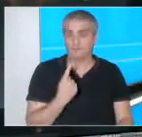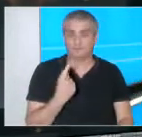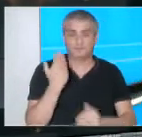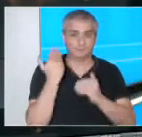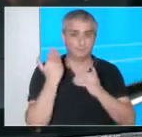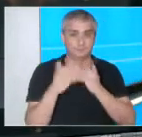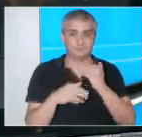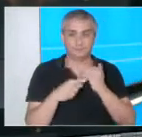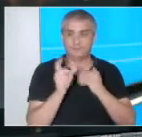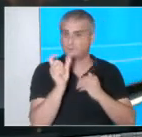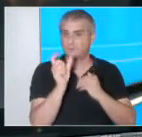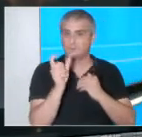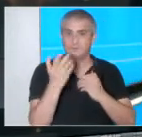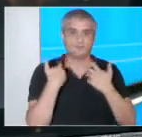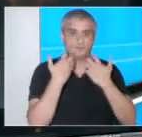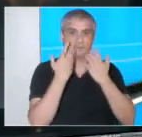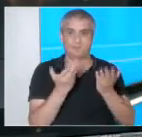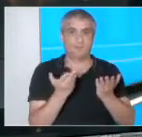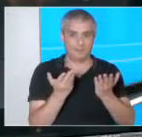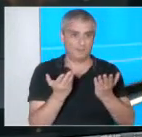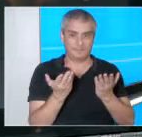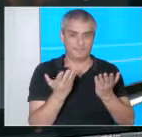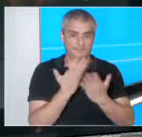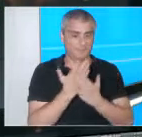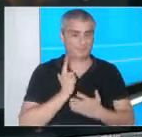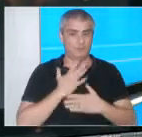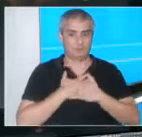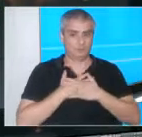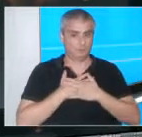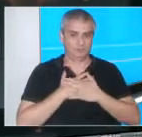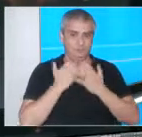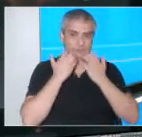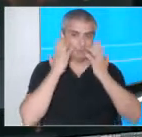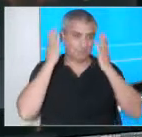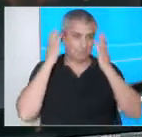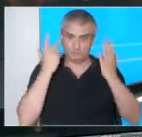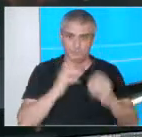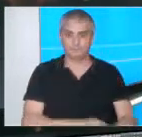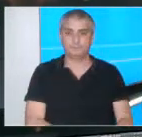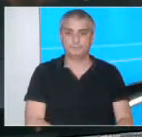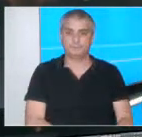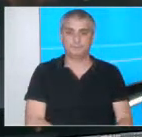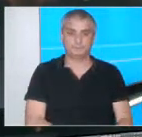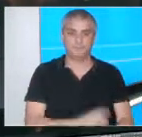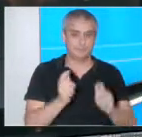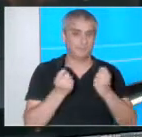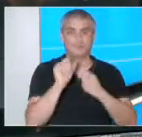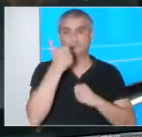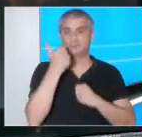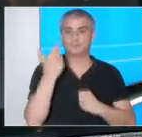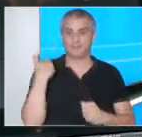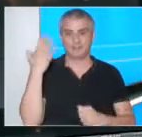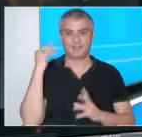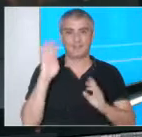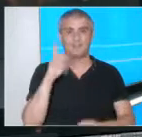שבסוף השאלה איזה סינק אתה מוציא, ואני אספר לך מעדות אישית. לא נראה לי שהסיפור הזה יצא פעם. פרסום ראשון, מה שנקרא. הייתי